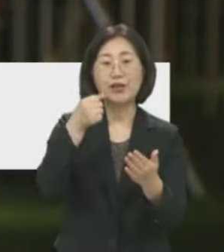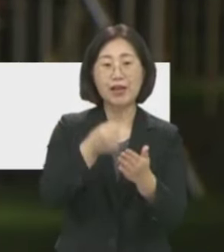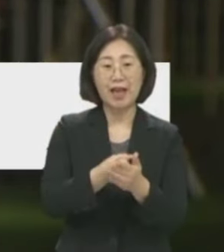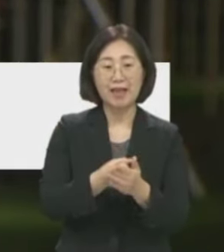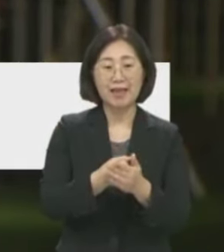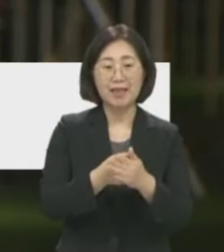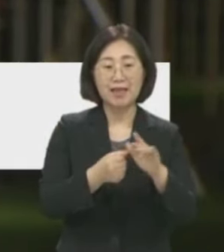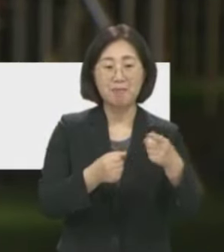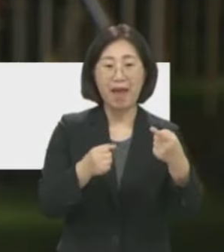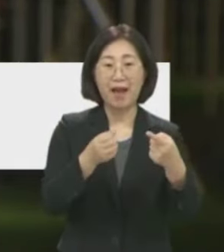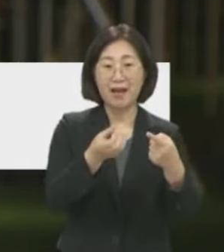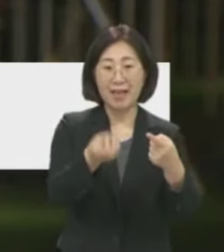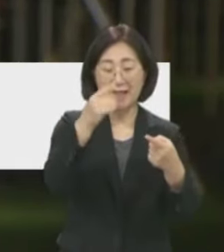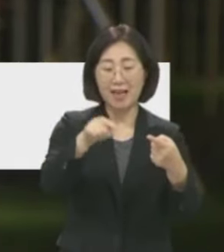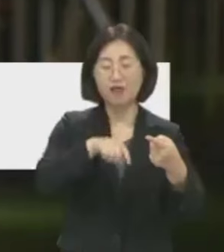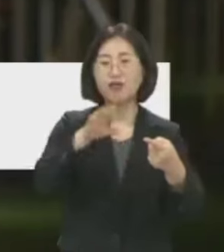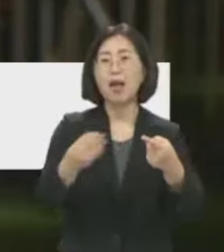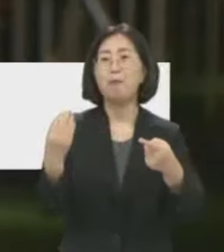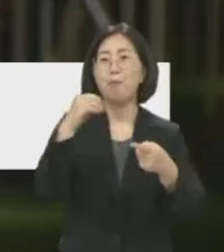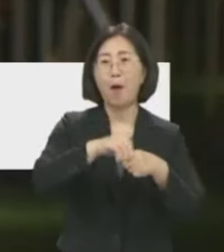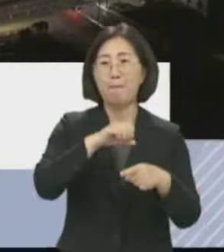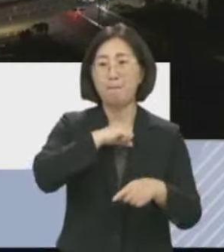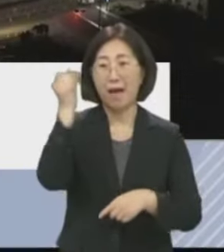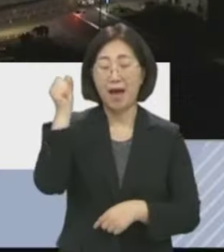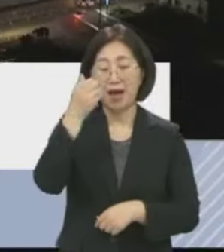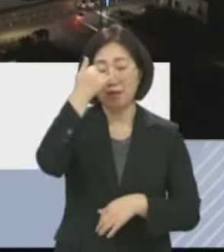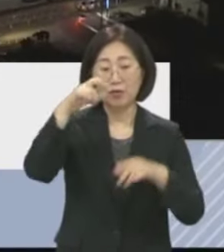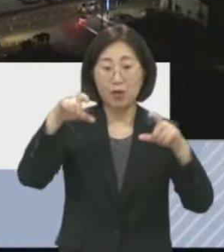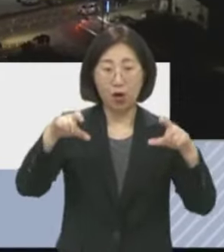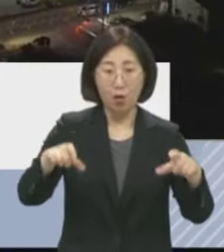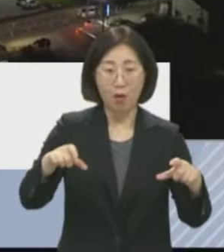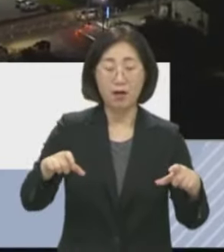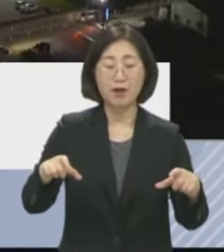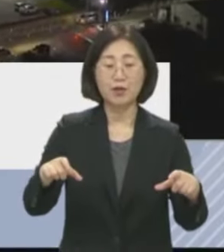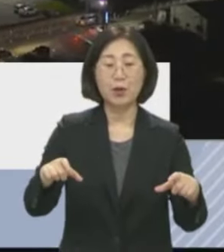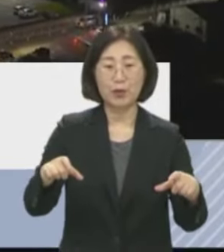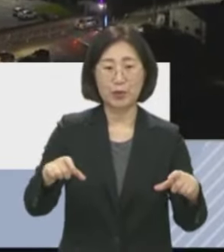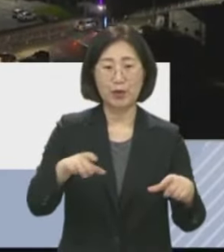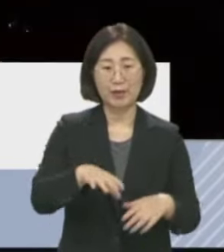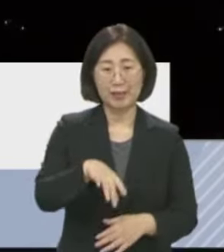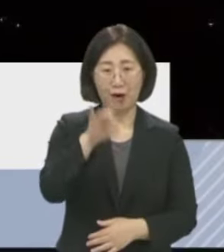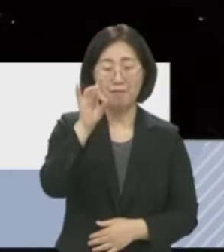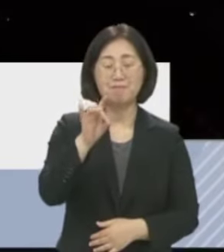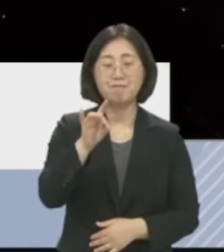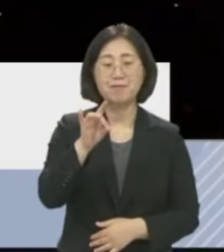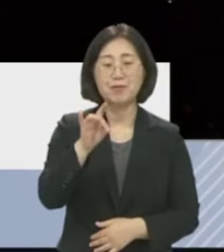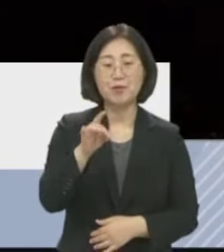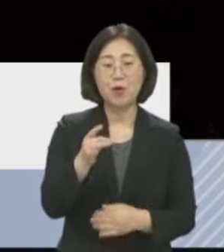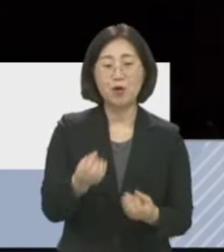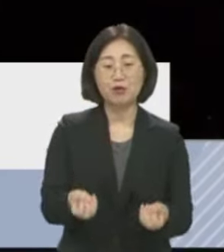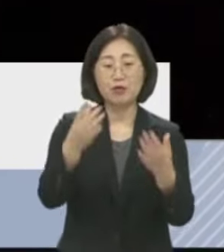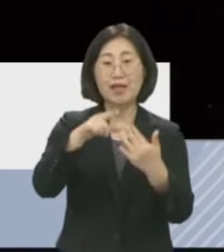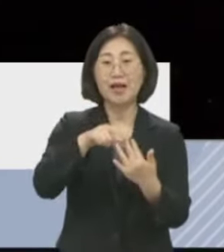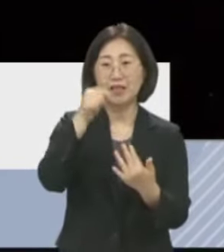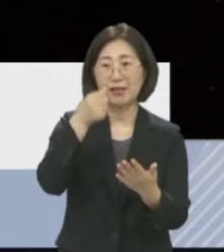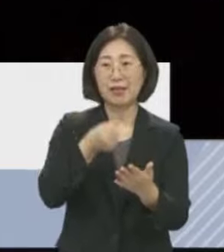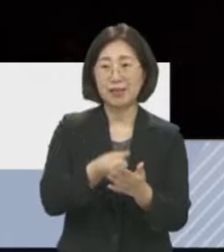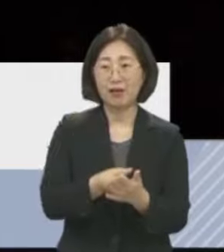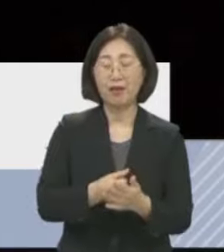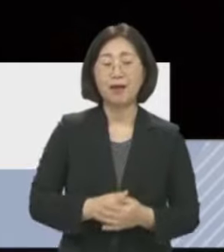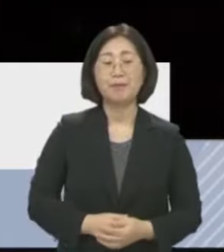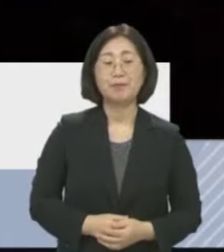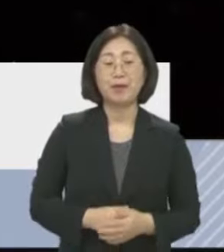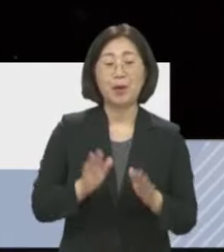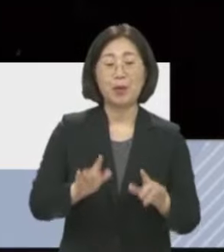백에도 들어갔었거든요. 충청권에서 최초로 충청도에서는 최초로 이렇게 축제가 선정이 되기도 했었는데